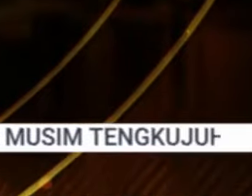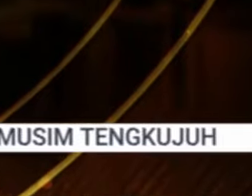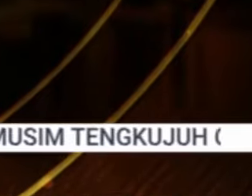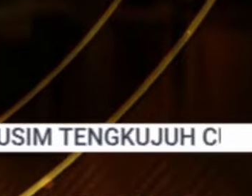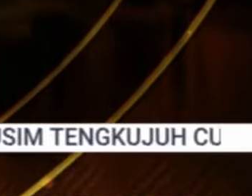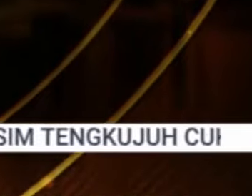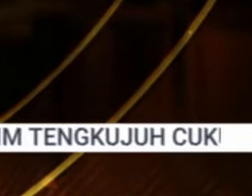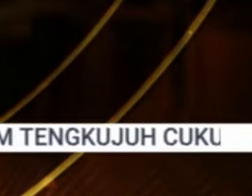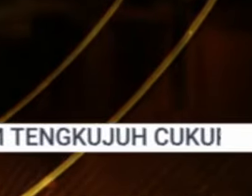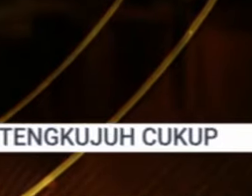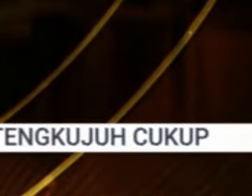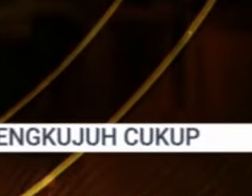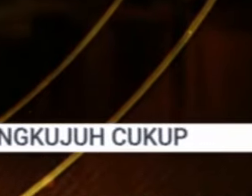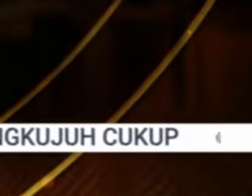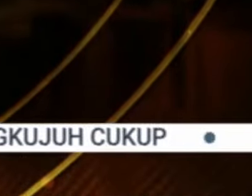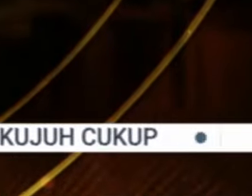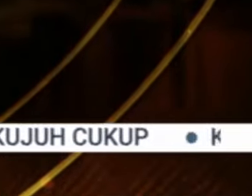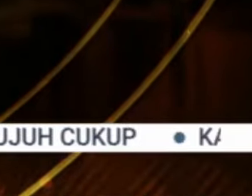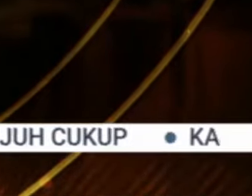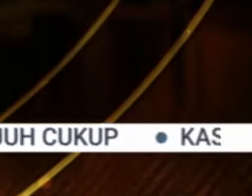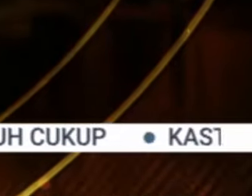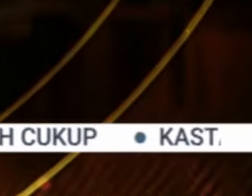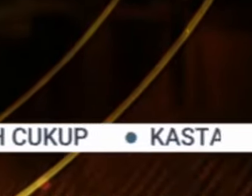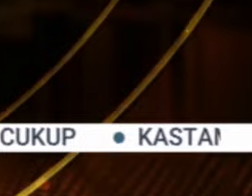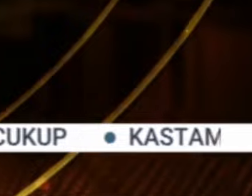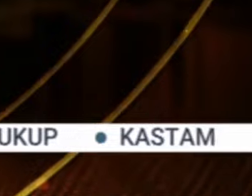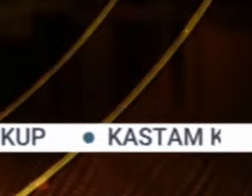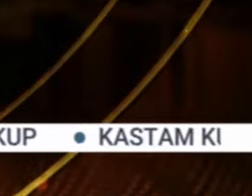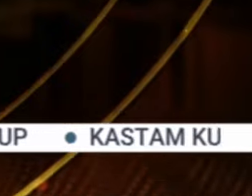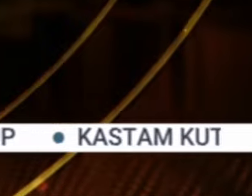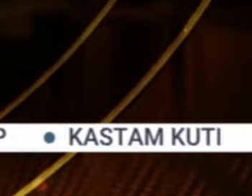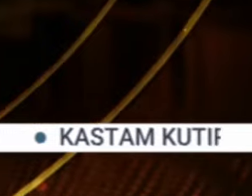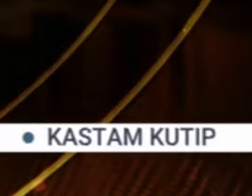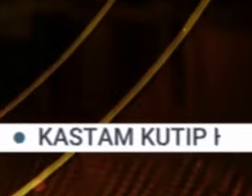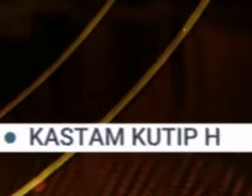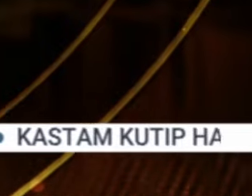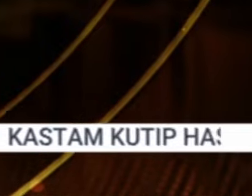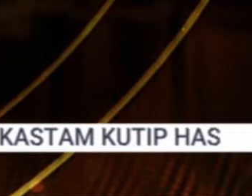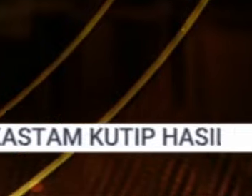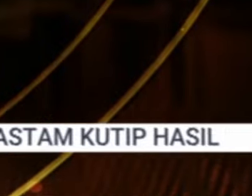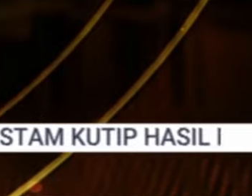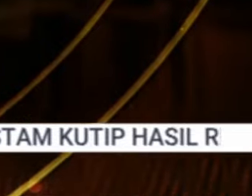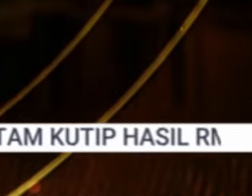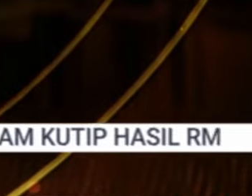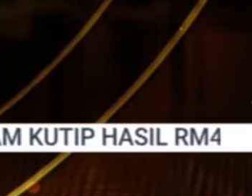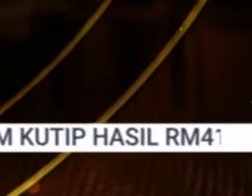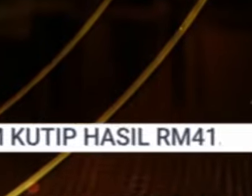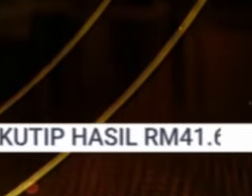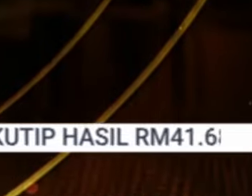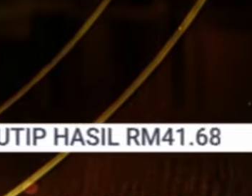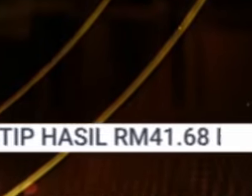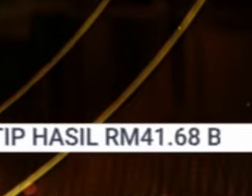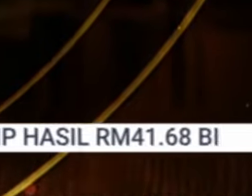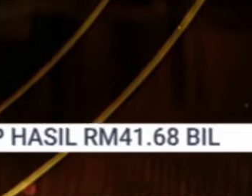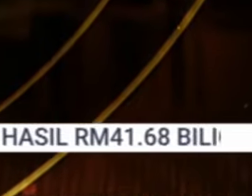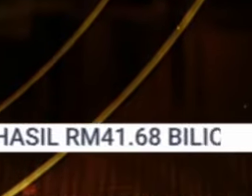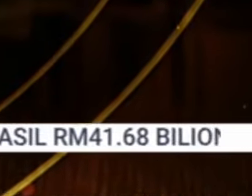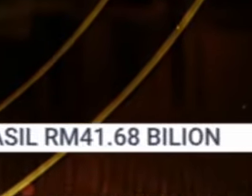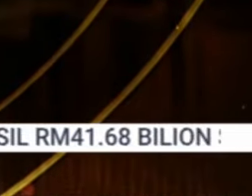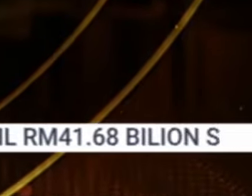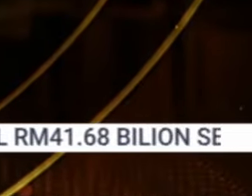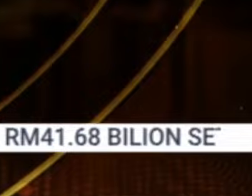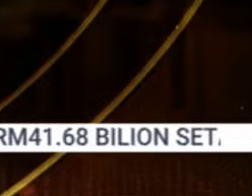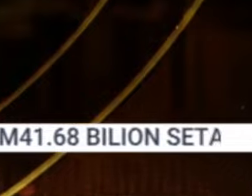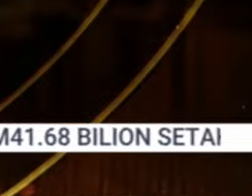mulai 8.30 malam Sabtu 28 September 2024 di saluran TV1 dan